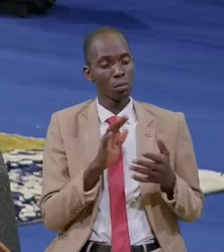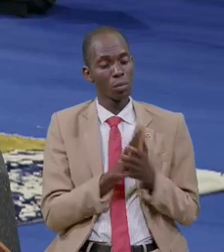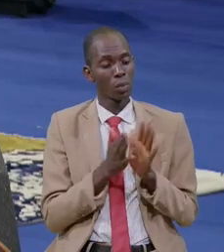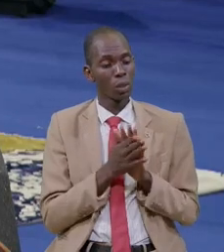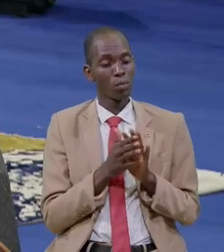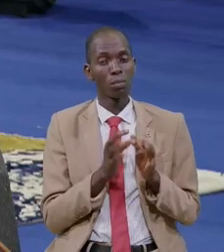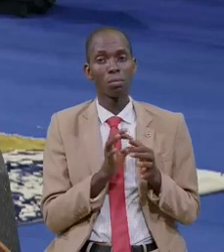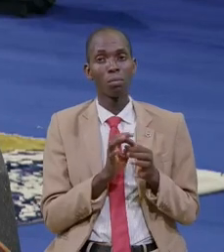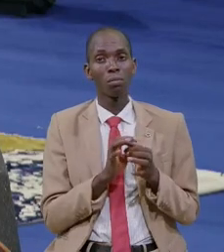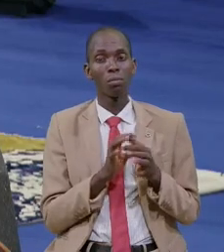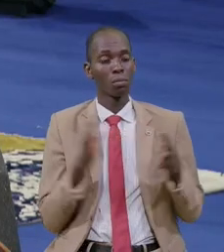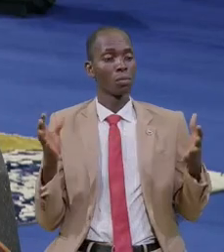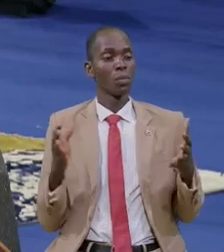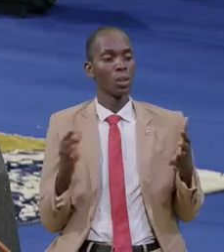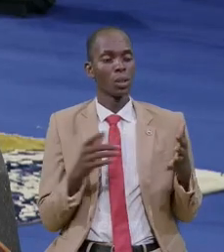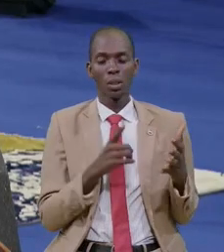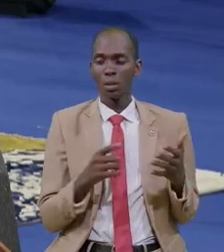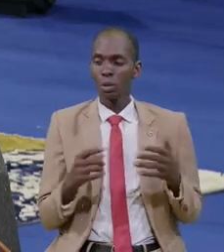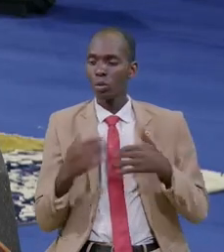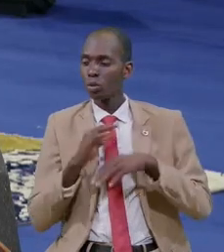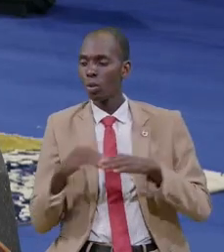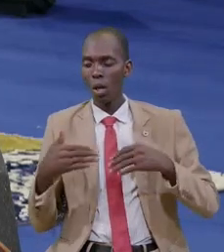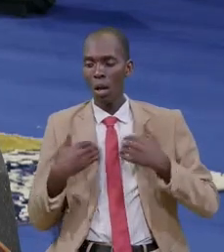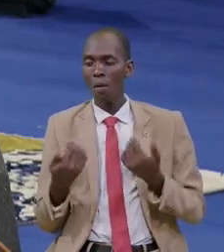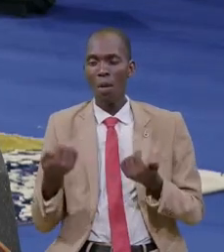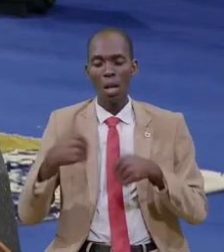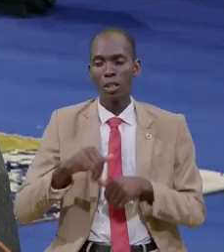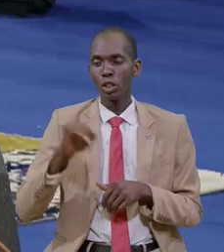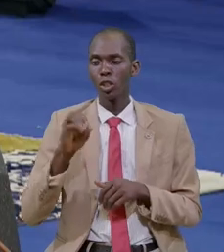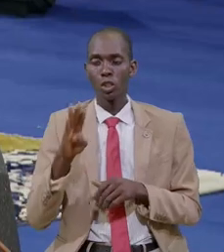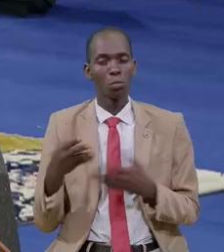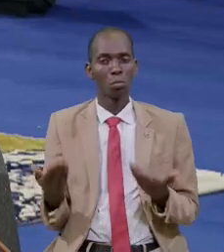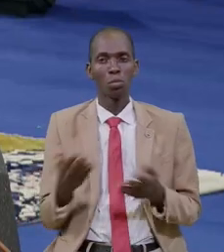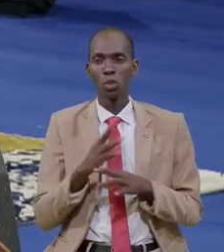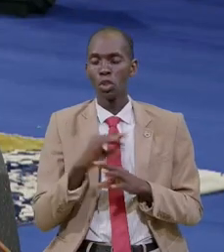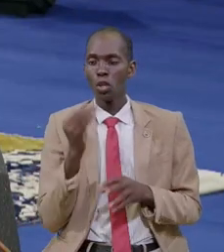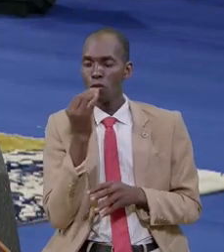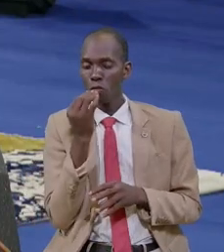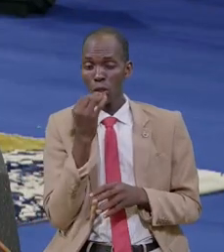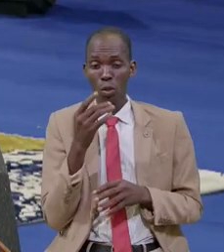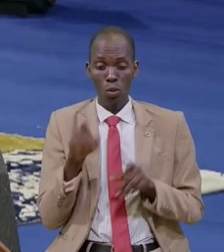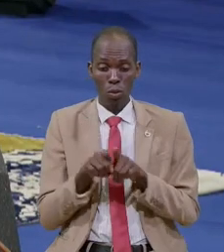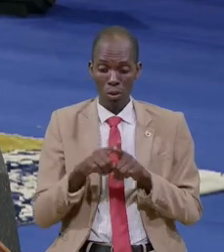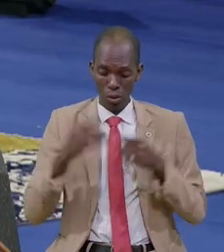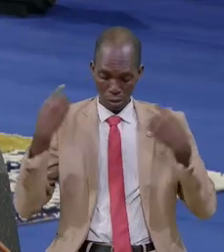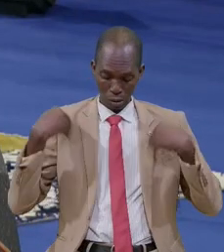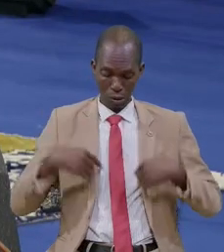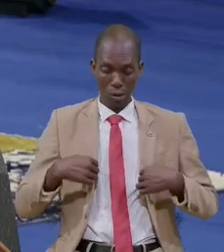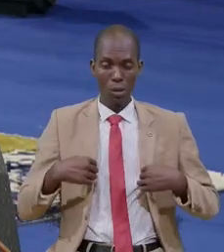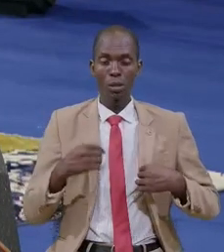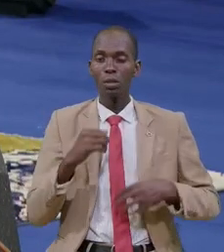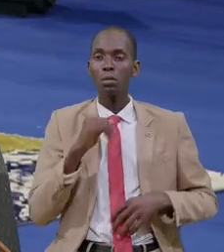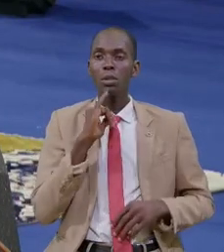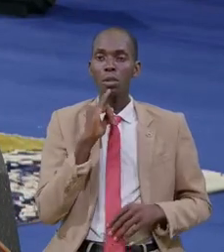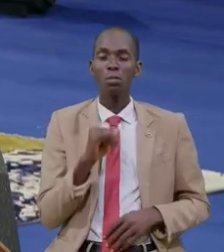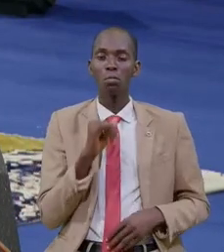Quand il était au dehors, il n'avait rien à faire. Il n'avait rien à manger. Et même les habits qu'il portait, vraiment,